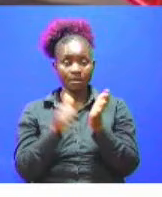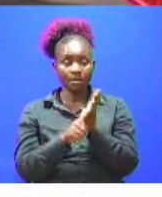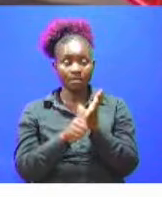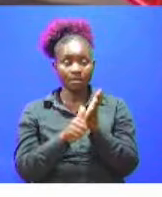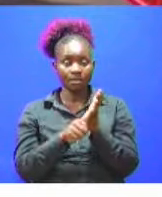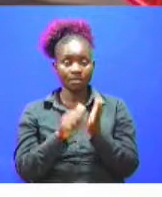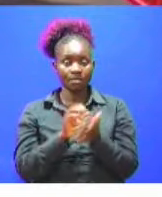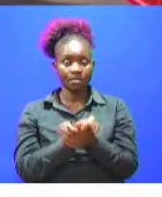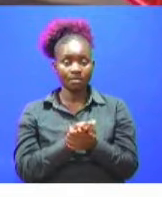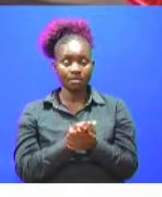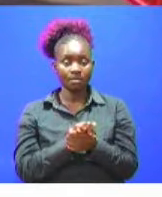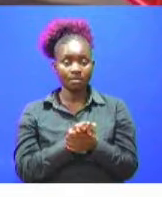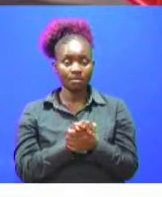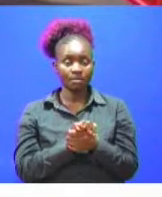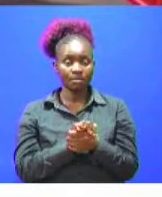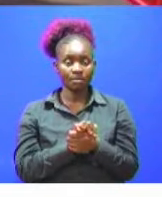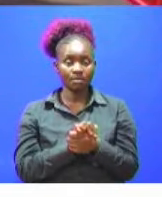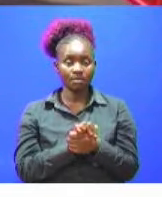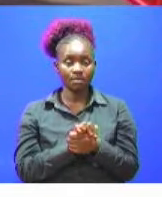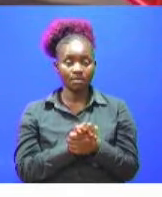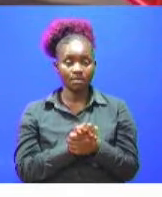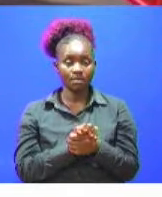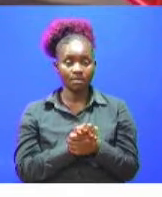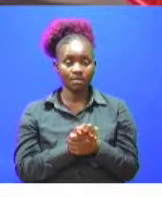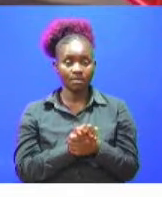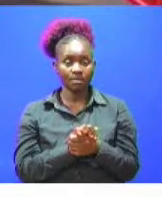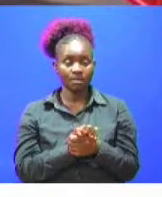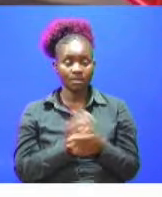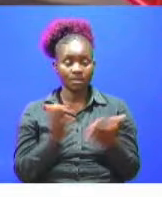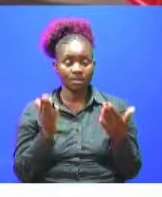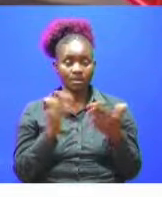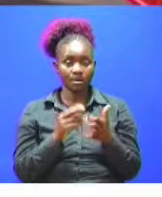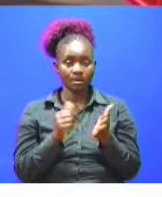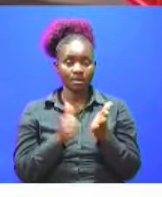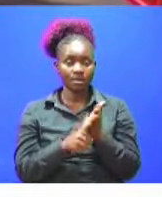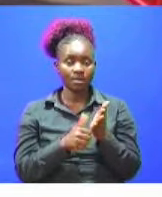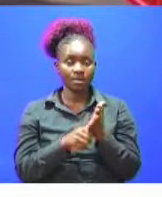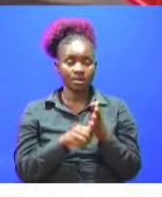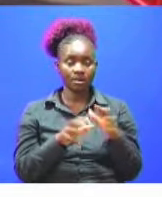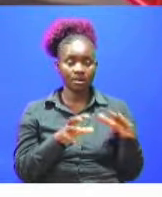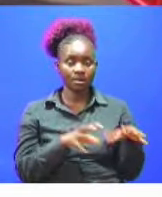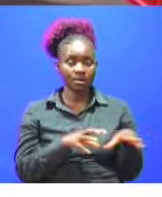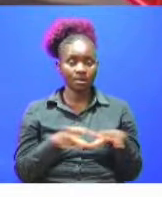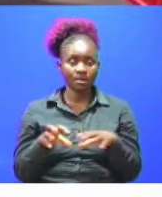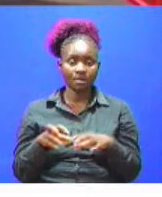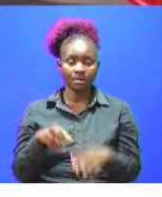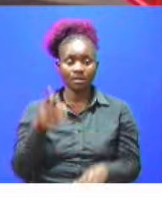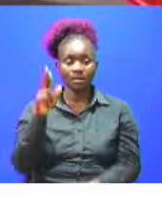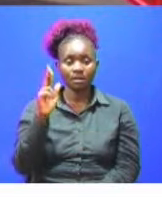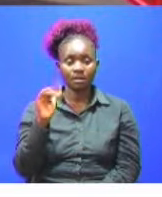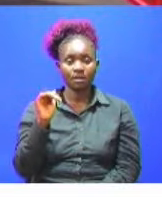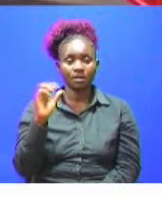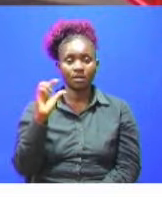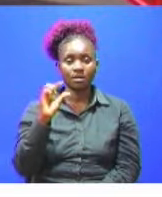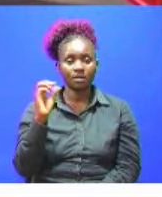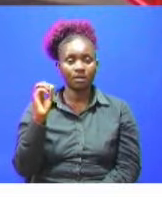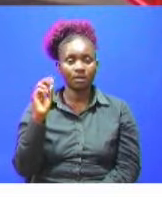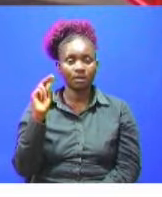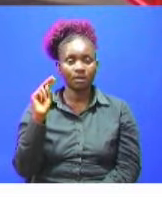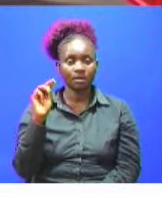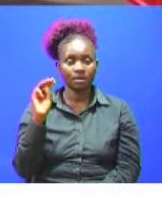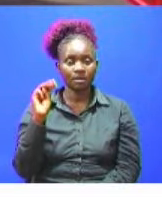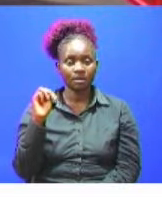koba ago koreta omochando monene ase chiro yeligomiye gotoka ase e